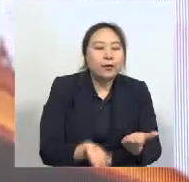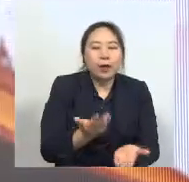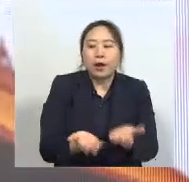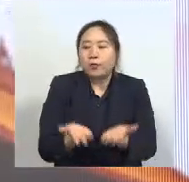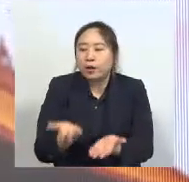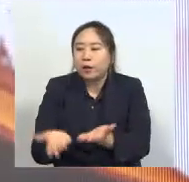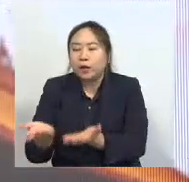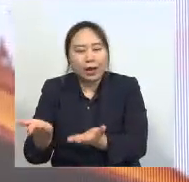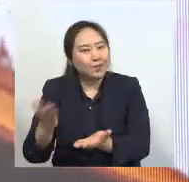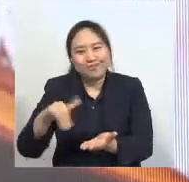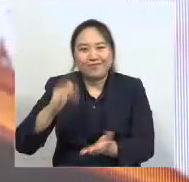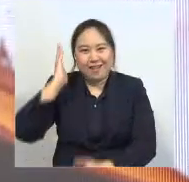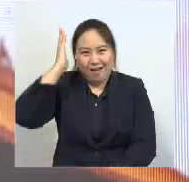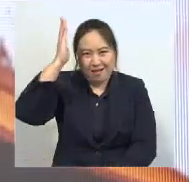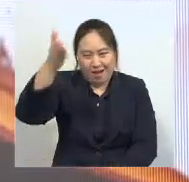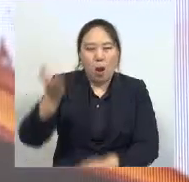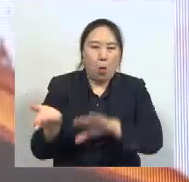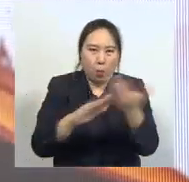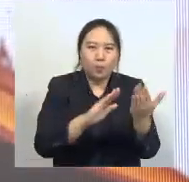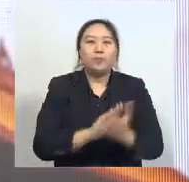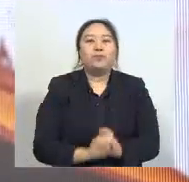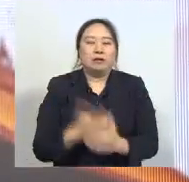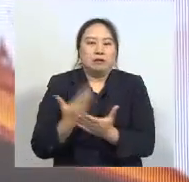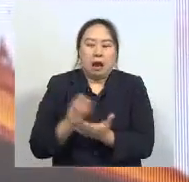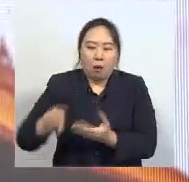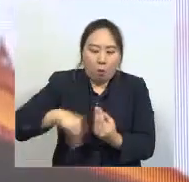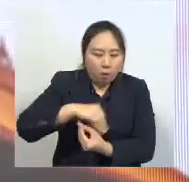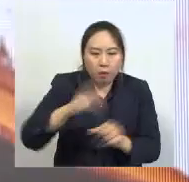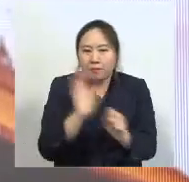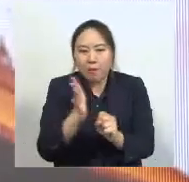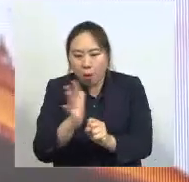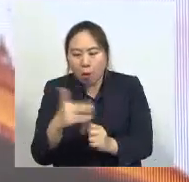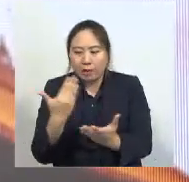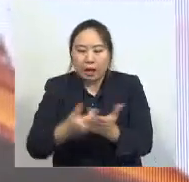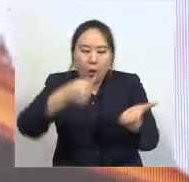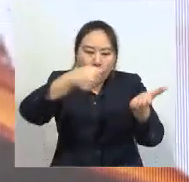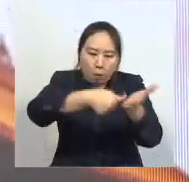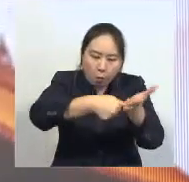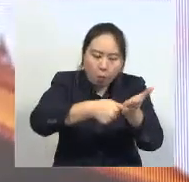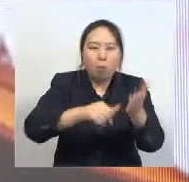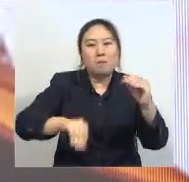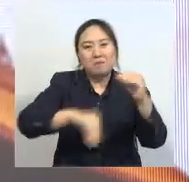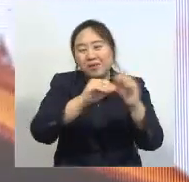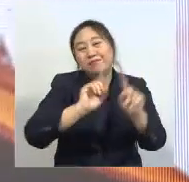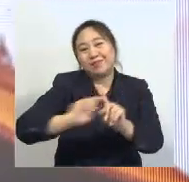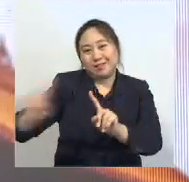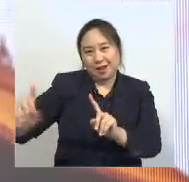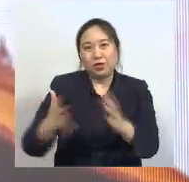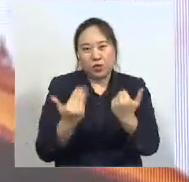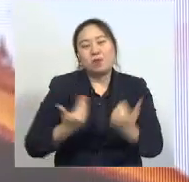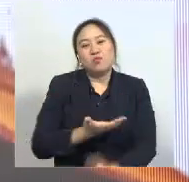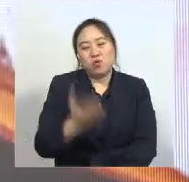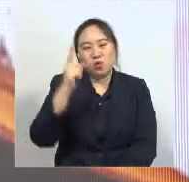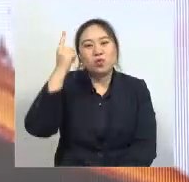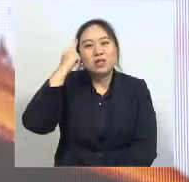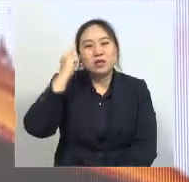วันหน้าเราจะกลายเป็นรัฐล้มเหลวทันทีงบประมาณไม่เพียงพอหนี้สาธารณะเพิ่มมากมายที่ตอนนี้เราต้องคิดด้วยนะครับ